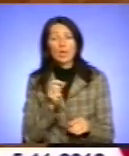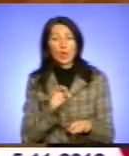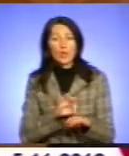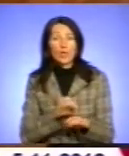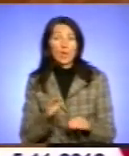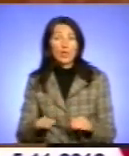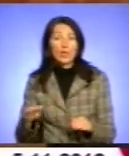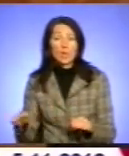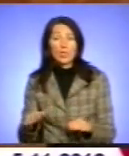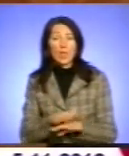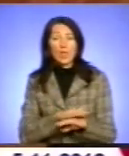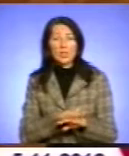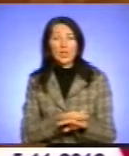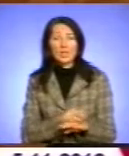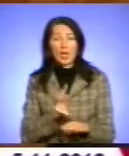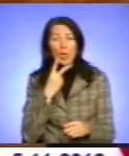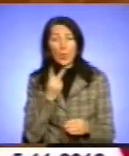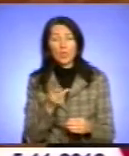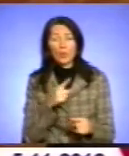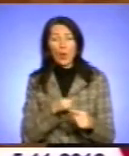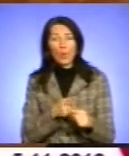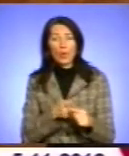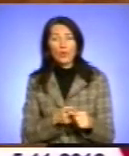дитяче населення. Як ми бачимо, половина